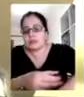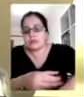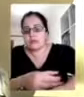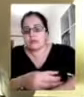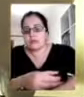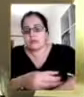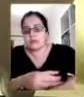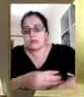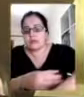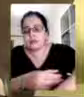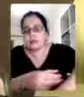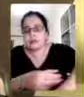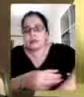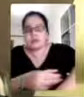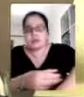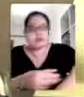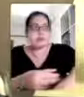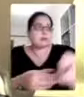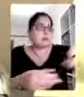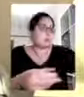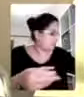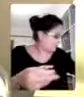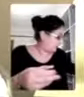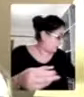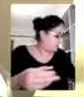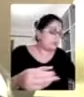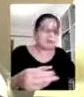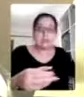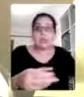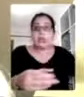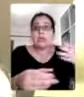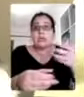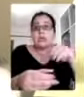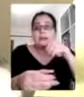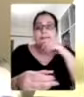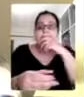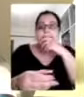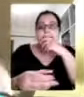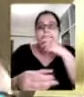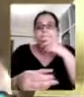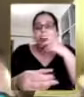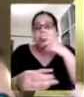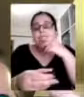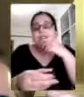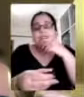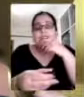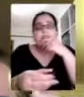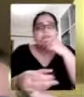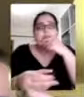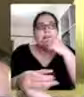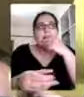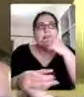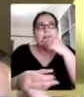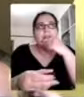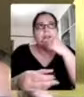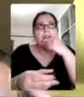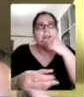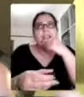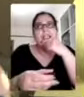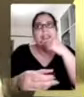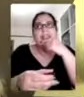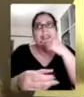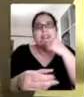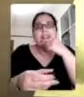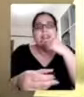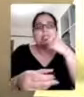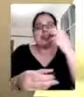şu kapağını açıp yanıyor mu yanmıyor mu benim anlayabildiğim bu kadar. Yani açıkçası ben bir tık